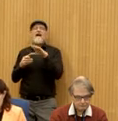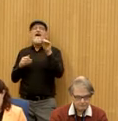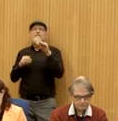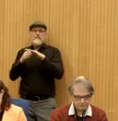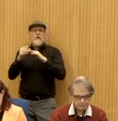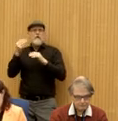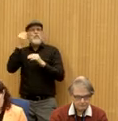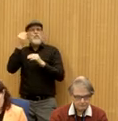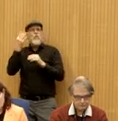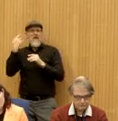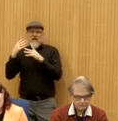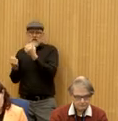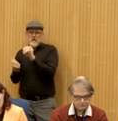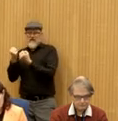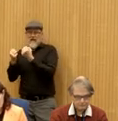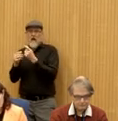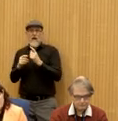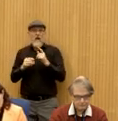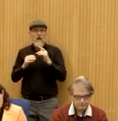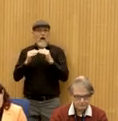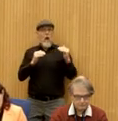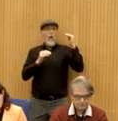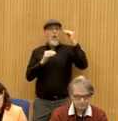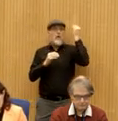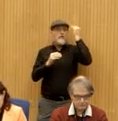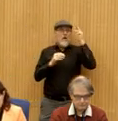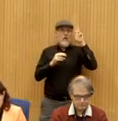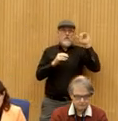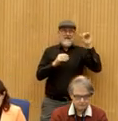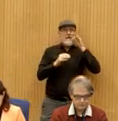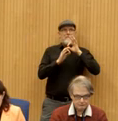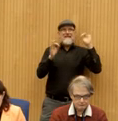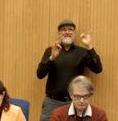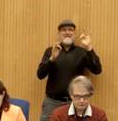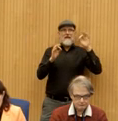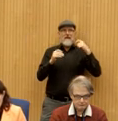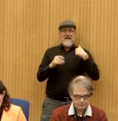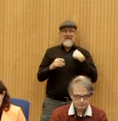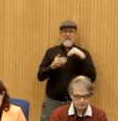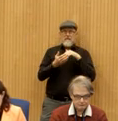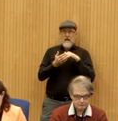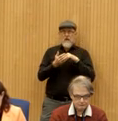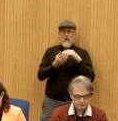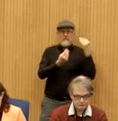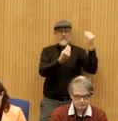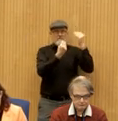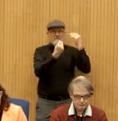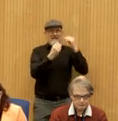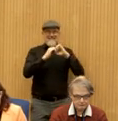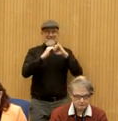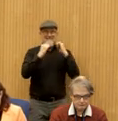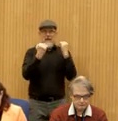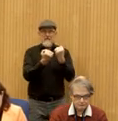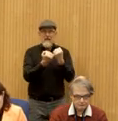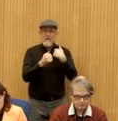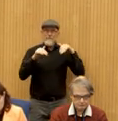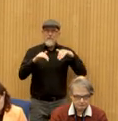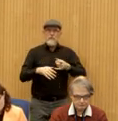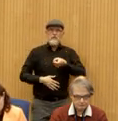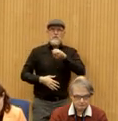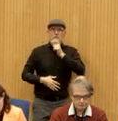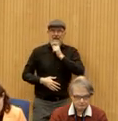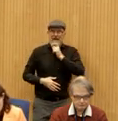für ein Seminar brauche. Ich kann das gut weitergeben, weil ich Spaß dabei habe. Aber ich